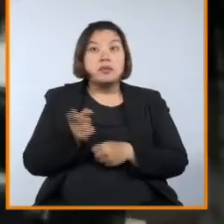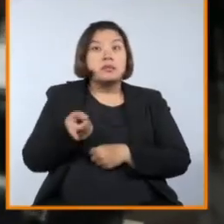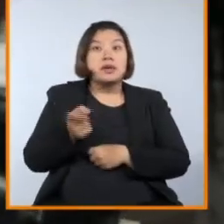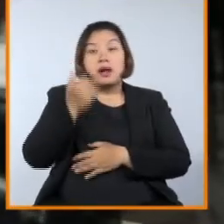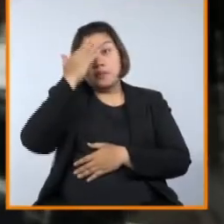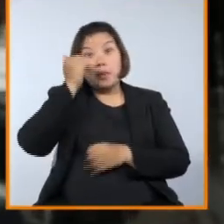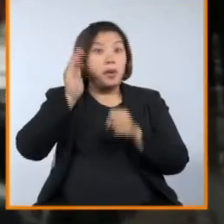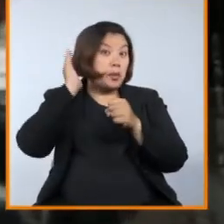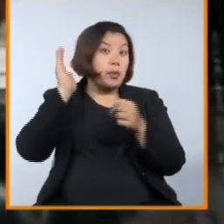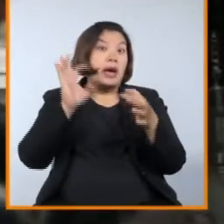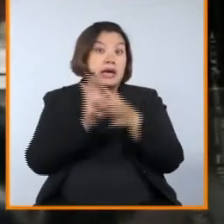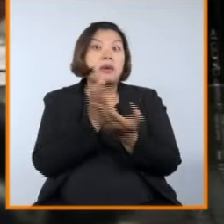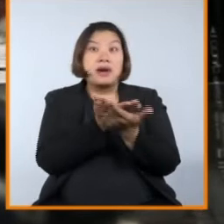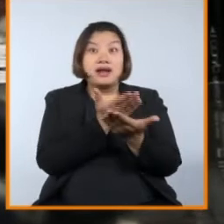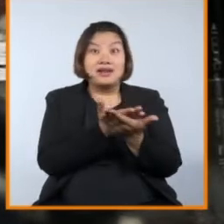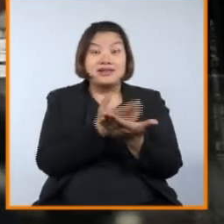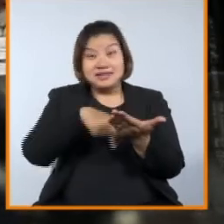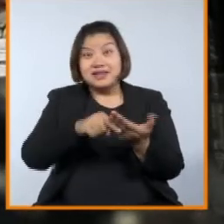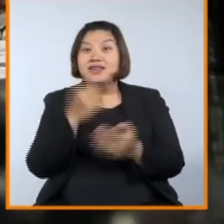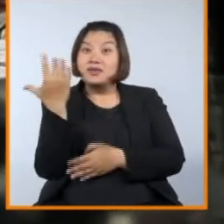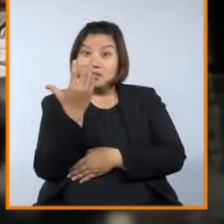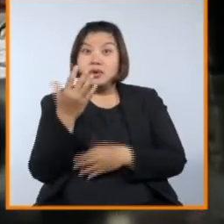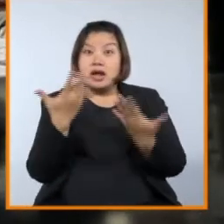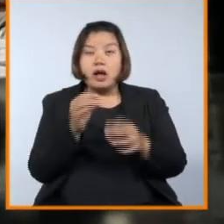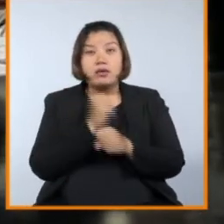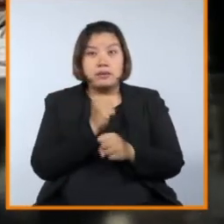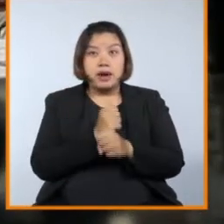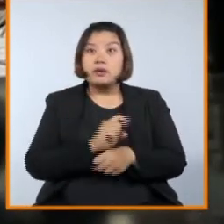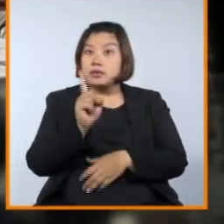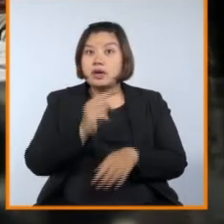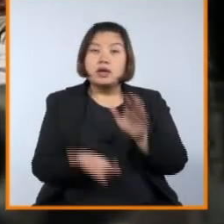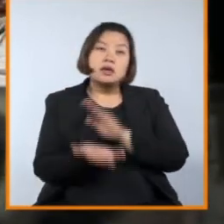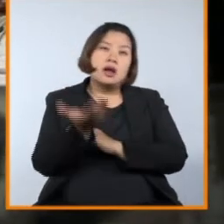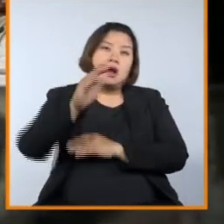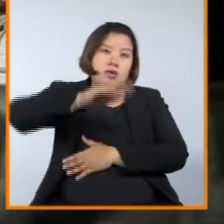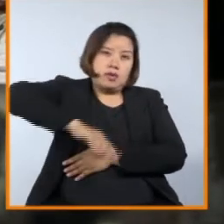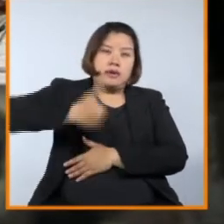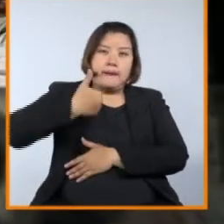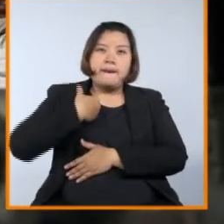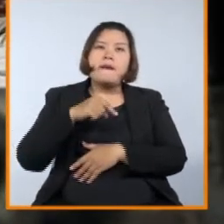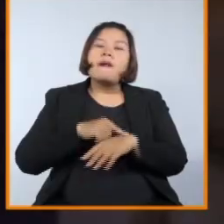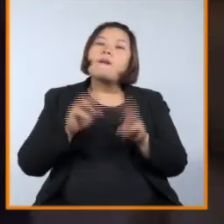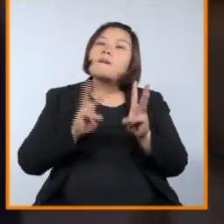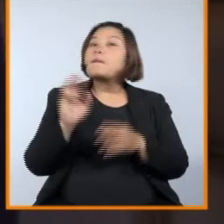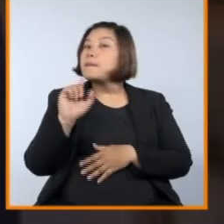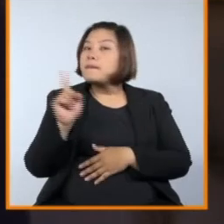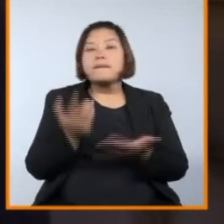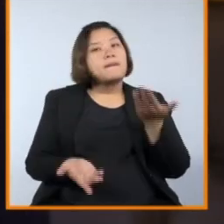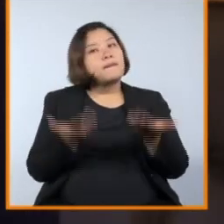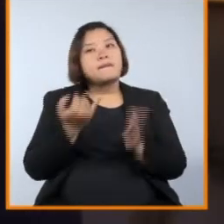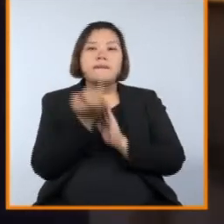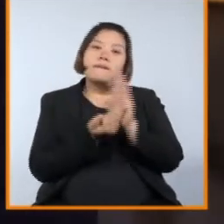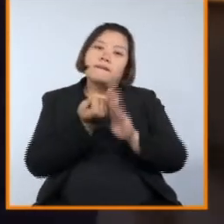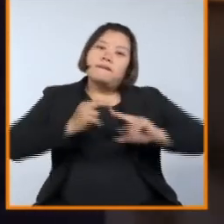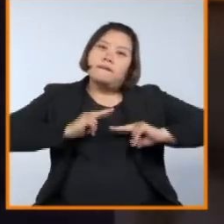ศน์ Money Channel ตอนนั้นก็คือต้องทำงานตั้งแต่เช้าจนถึงเย็นเรามีเวลาตอนไหนเราก็เริ่มที่จะวาดรูปแล้วก็หา